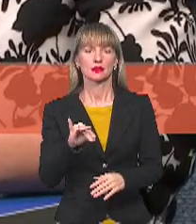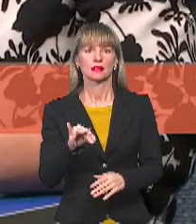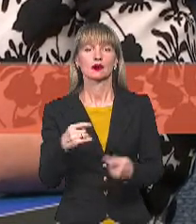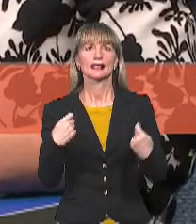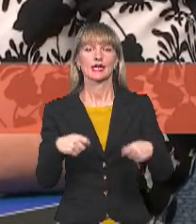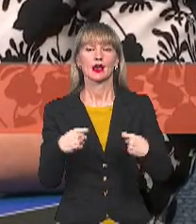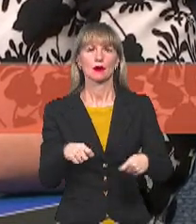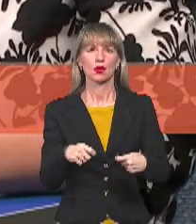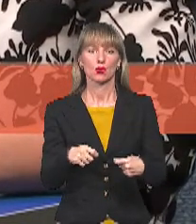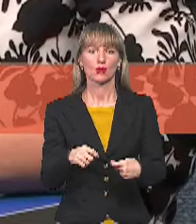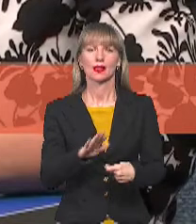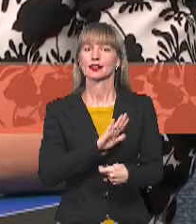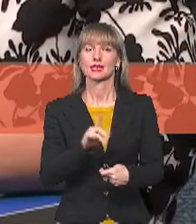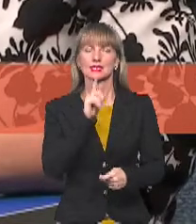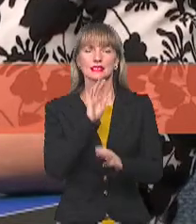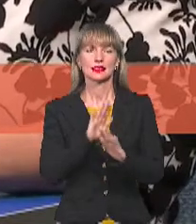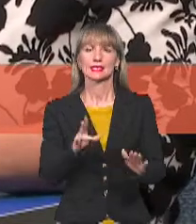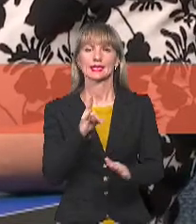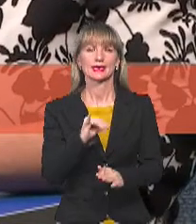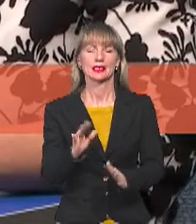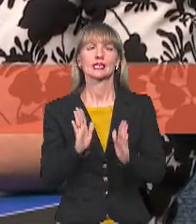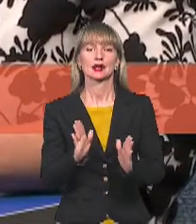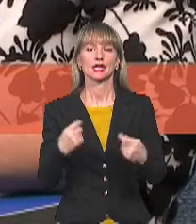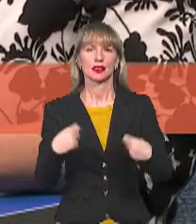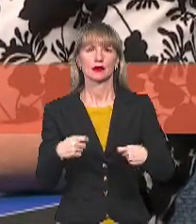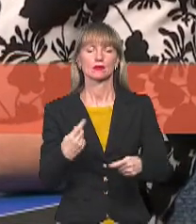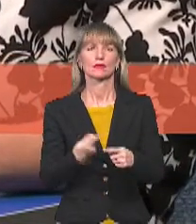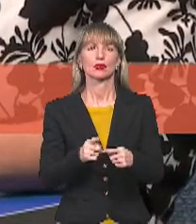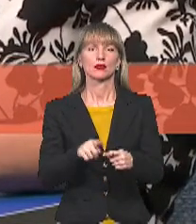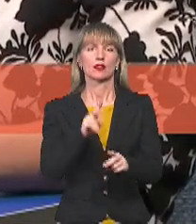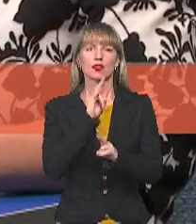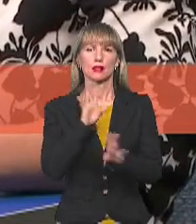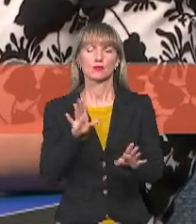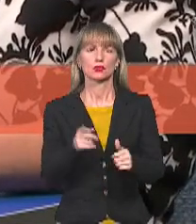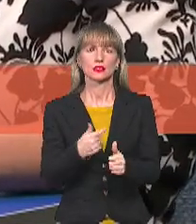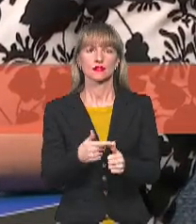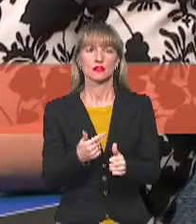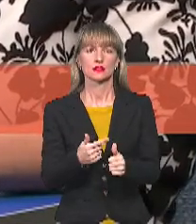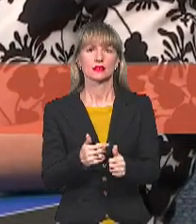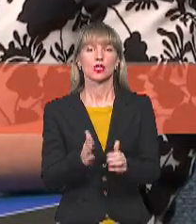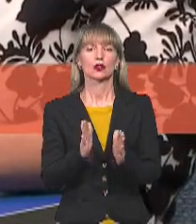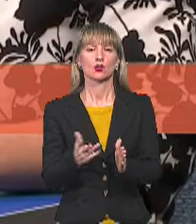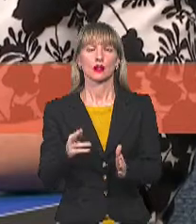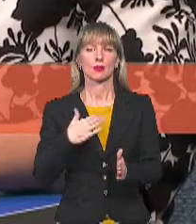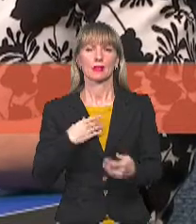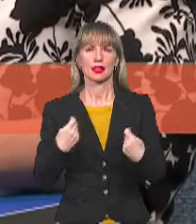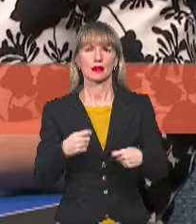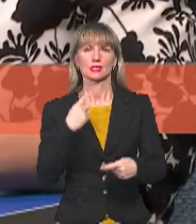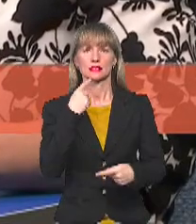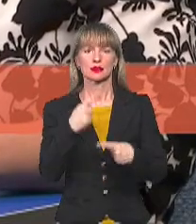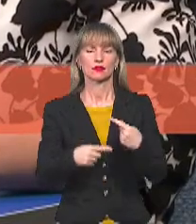Ярмарок. Не стихійний. Ні. Тільки ярмарок. І по-іншому він не буде. Він для мене буде ярмарком завжди.